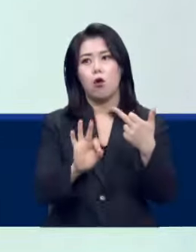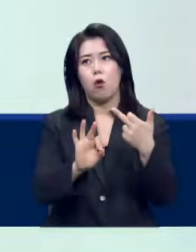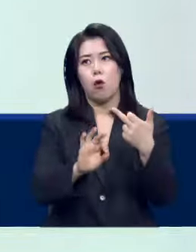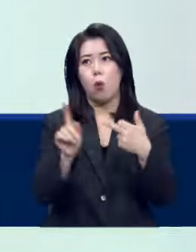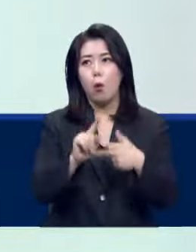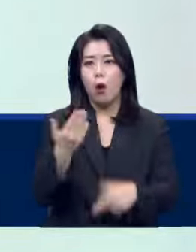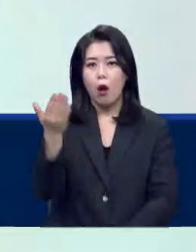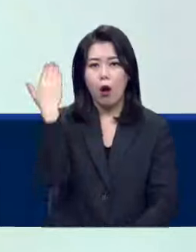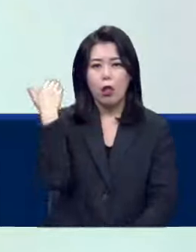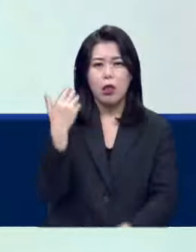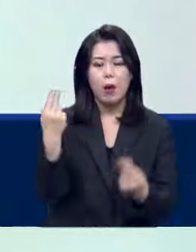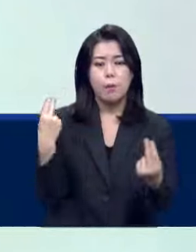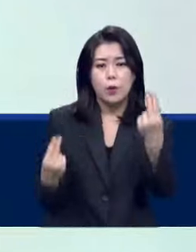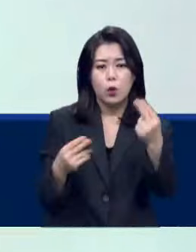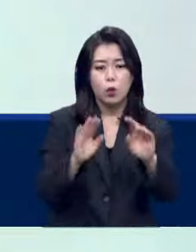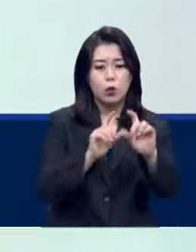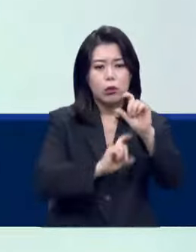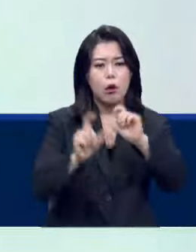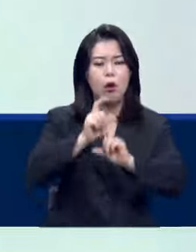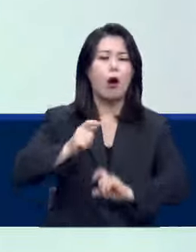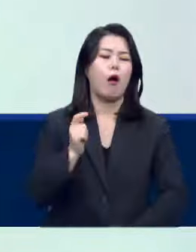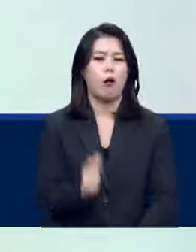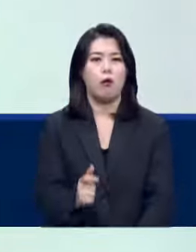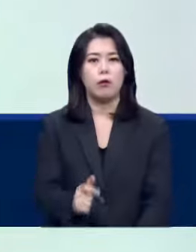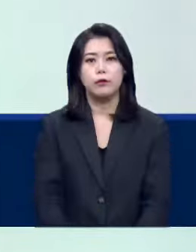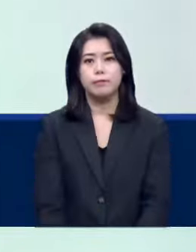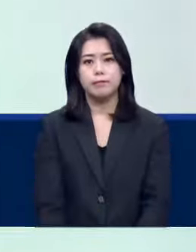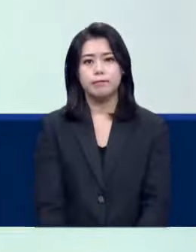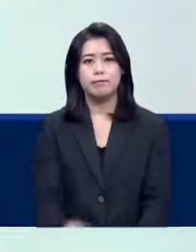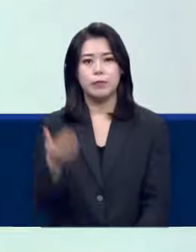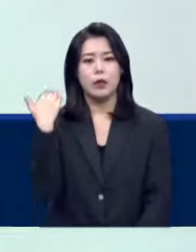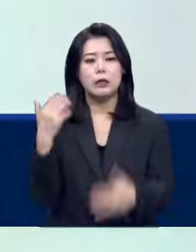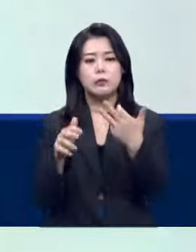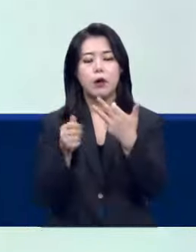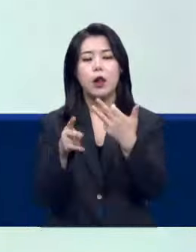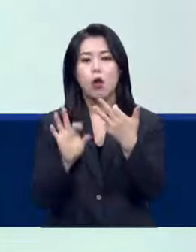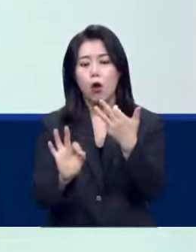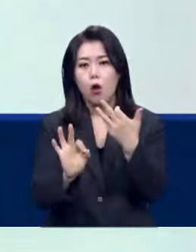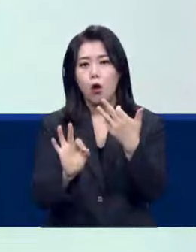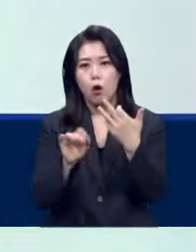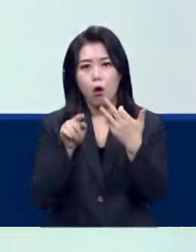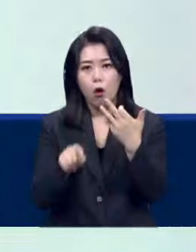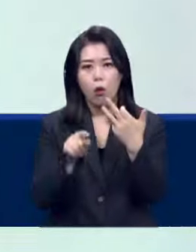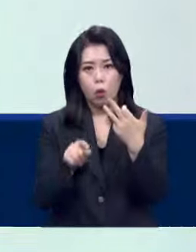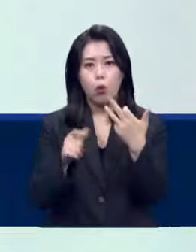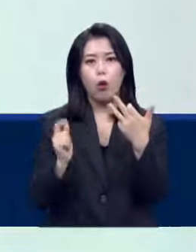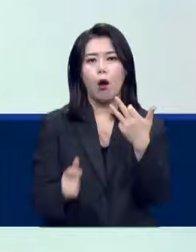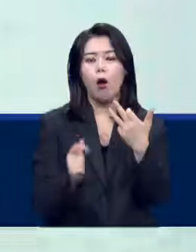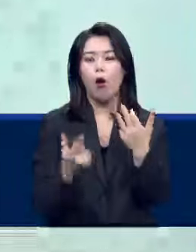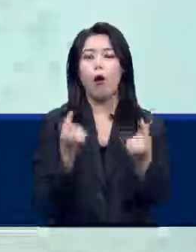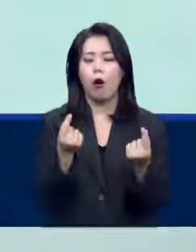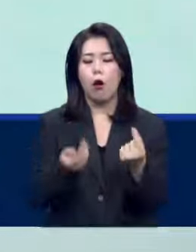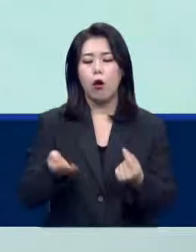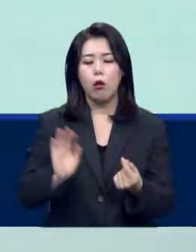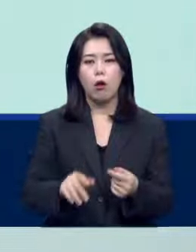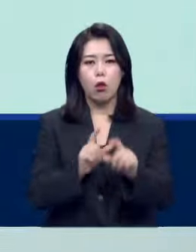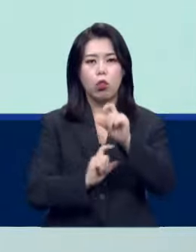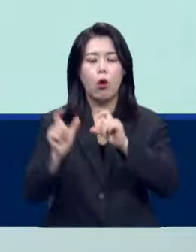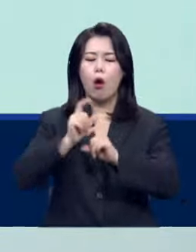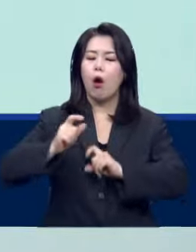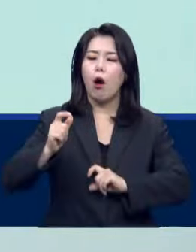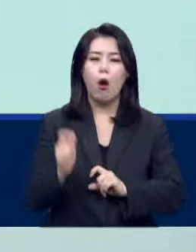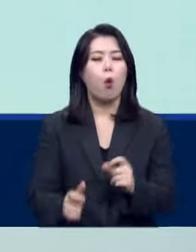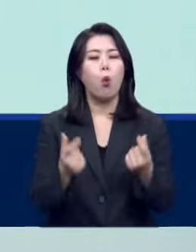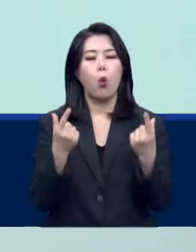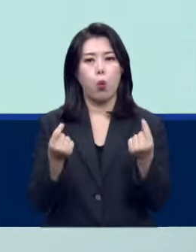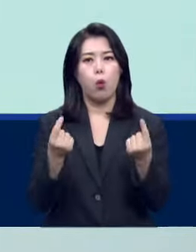연료로 된 ICBM 쐈다요 직전에 있었던 18형 18형 고체 연료인 고체 연료였다 그때보다 더 세진